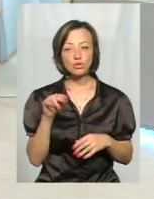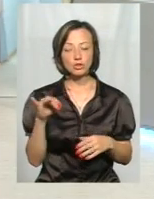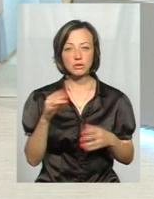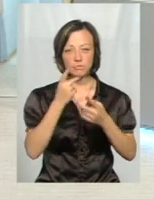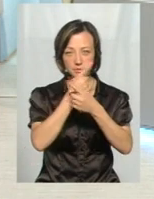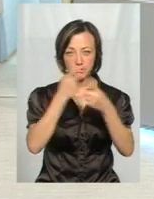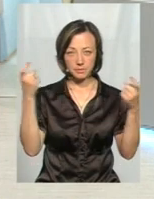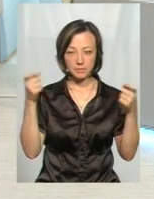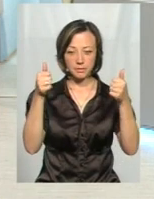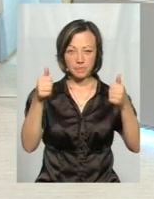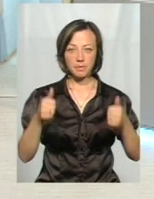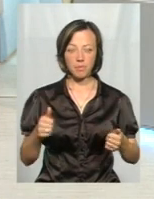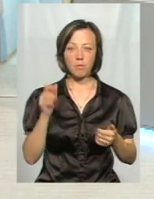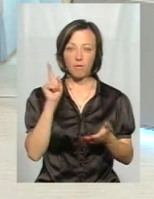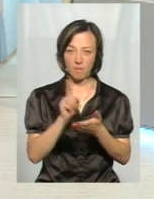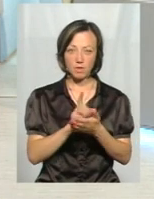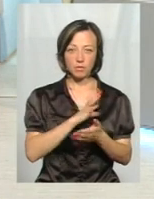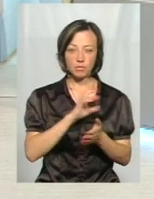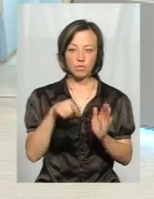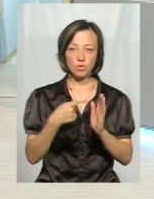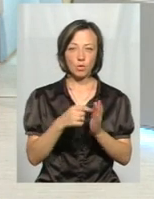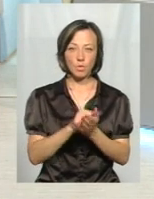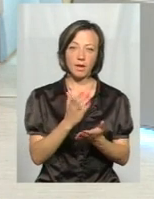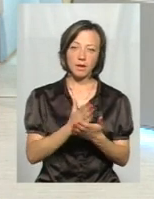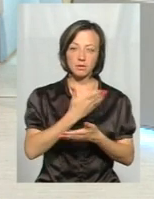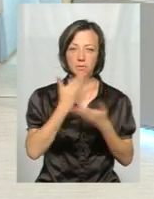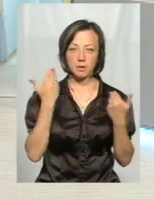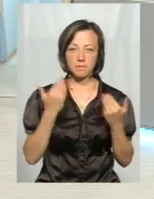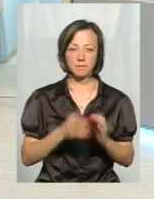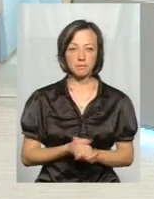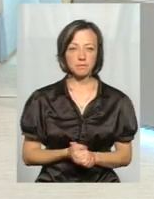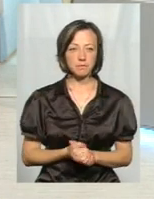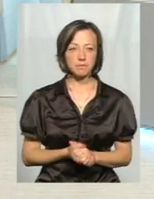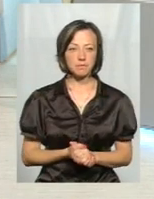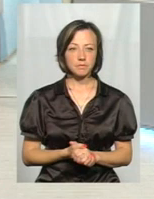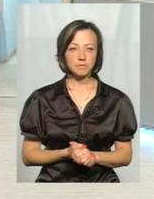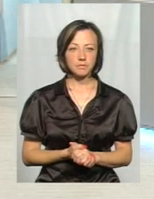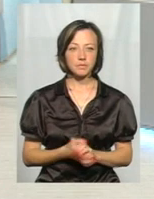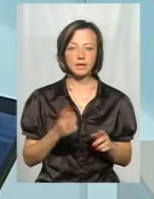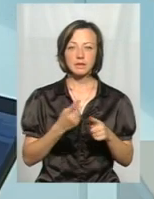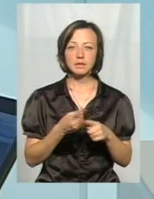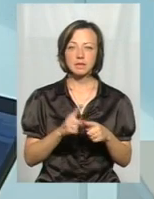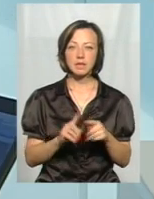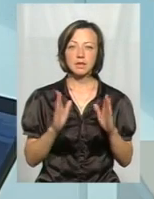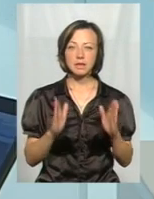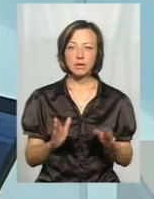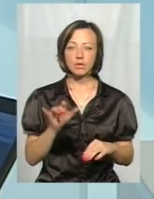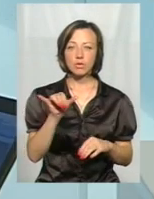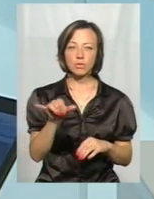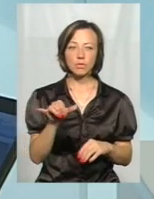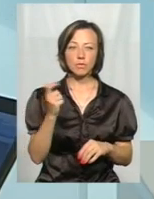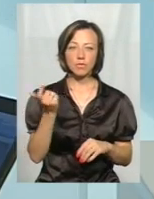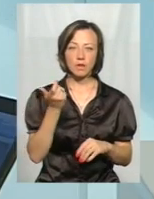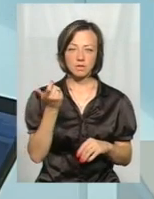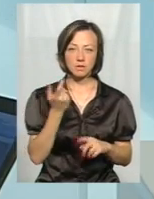публічна інформація щодо документів, які цей пляж отримав, чи ні? Чи якось це можна з'ясувати? Це тільки може бути у